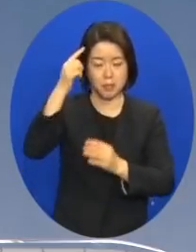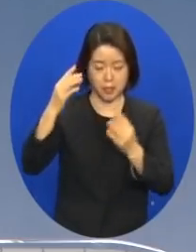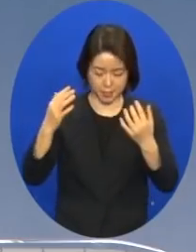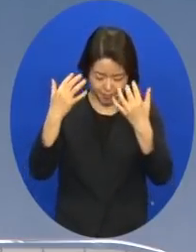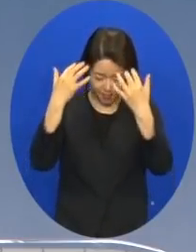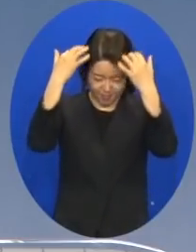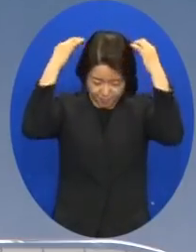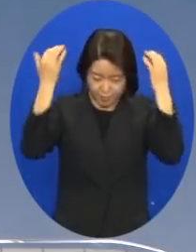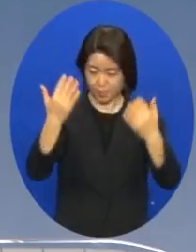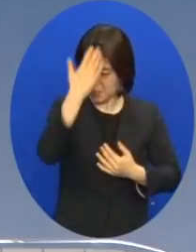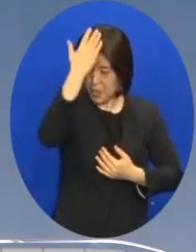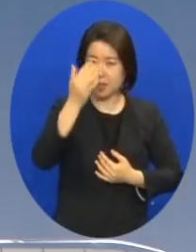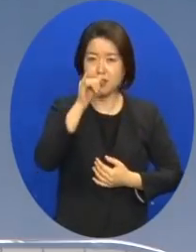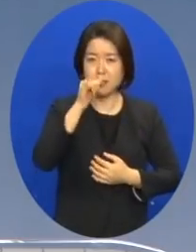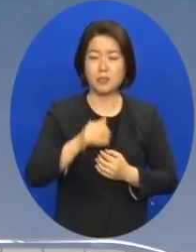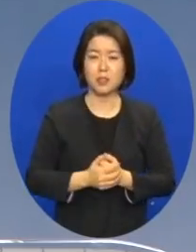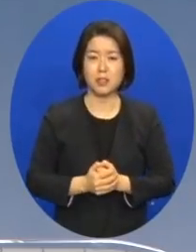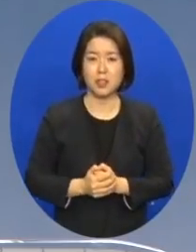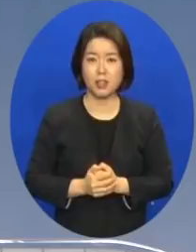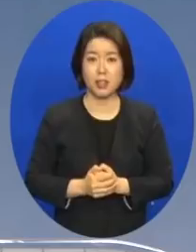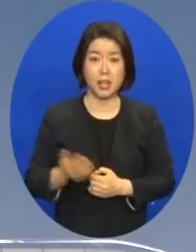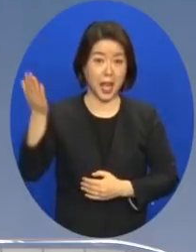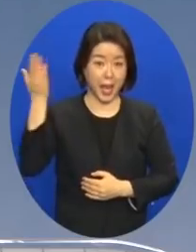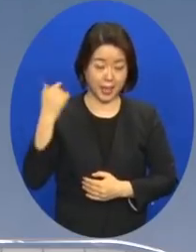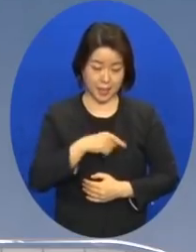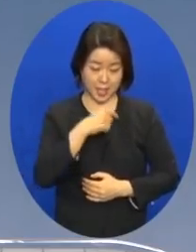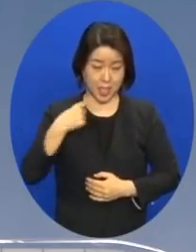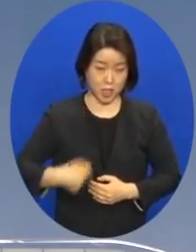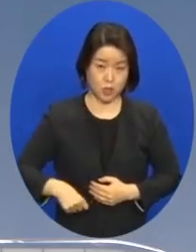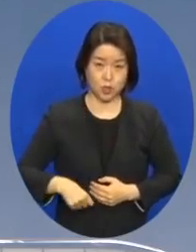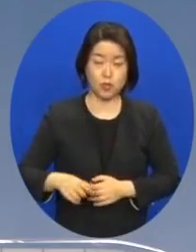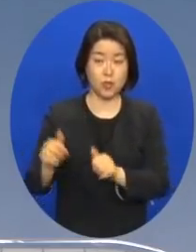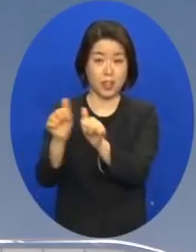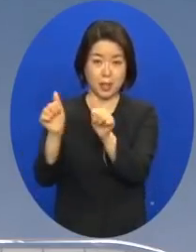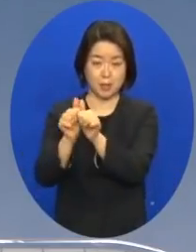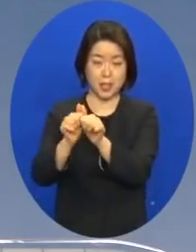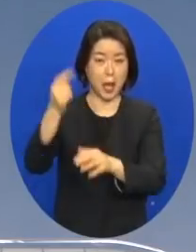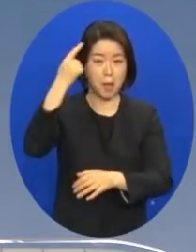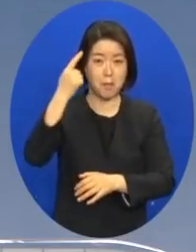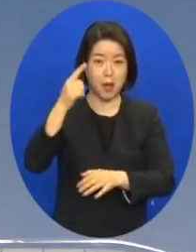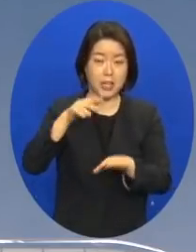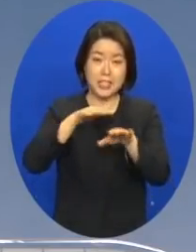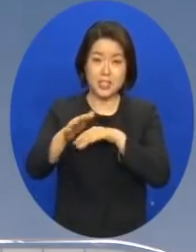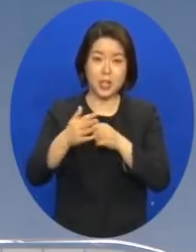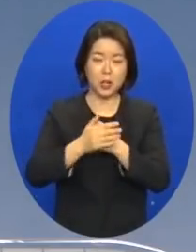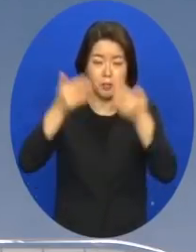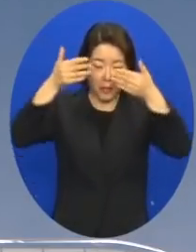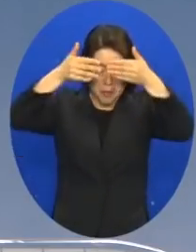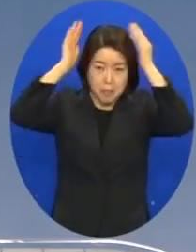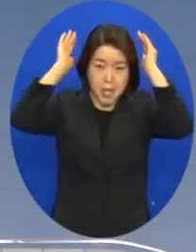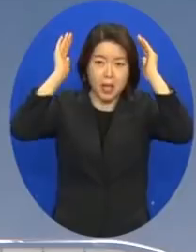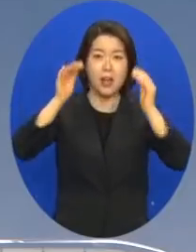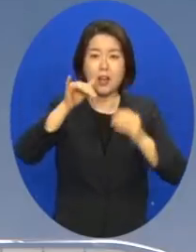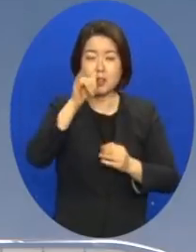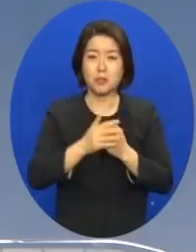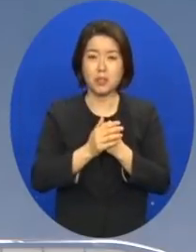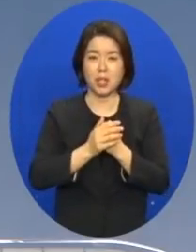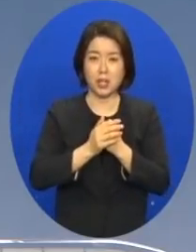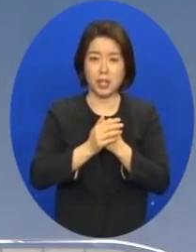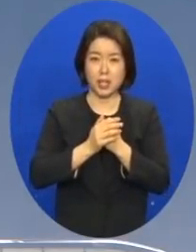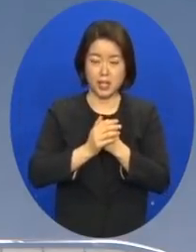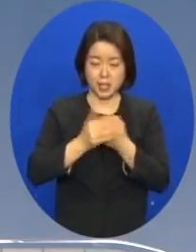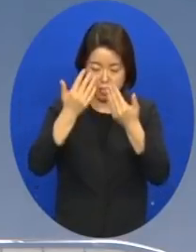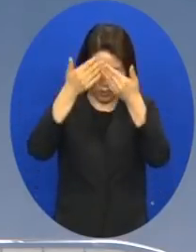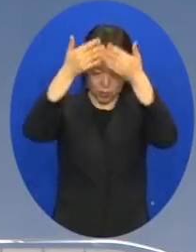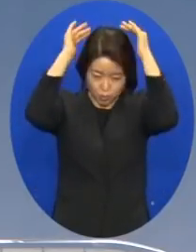밀었습니다. 그때 당시에 중국 남자들의 머리 스타일은 변발이라고 하죠. 머리 가운데까지